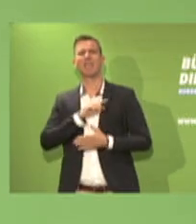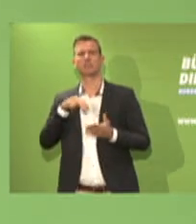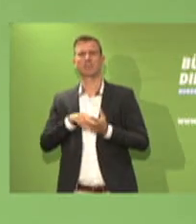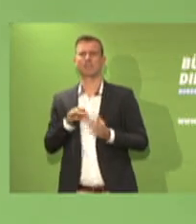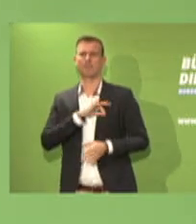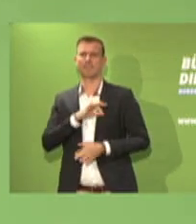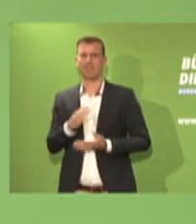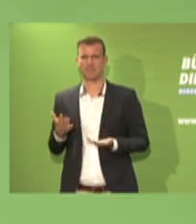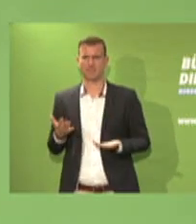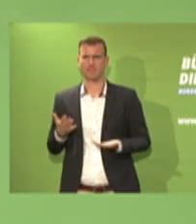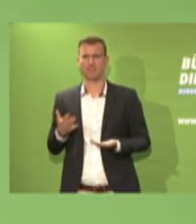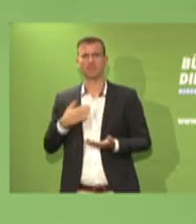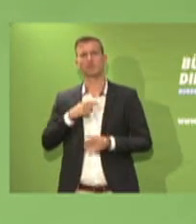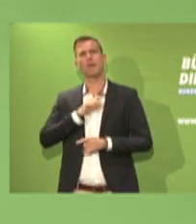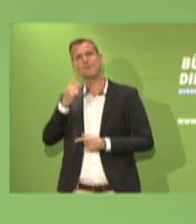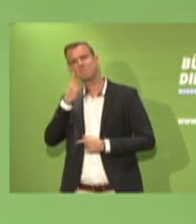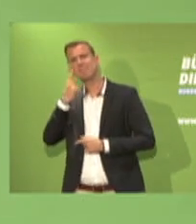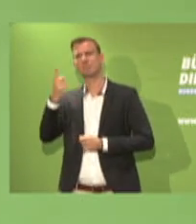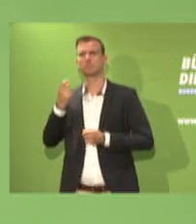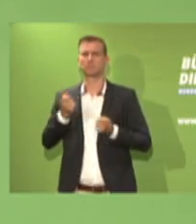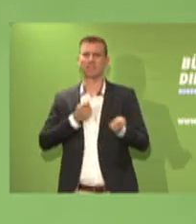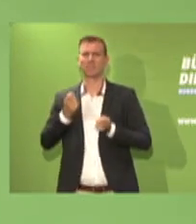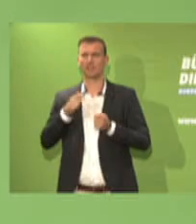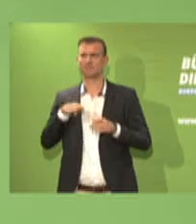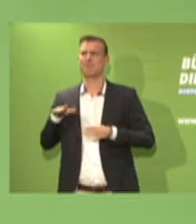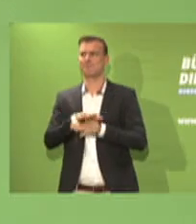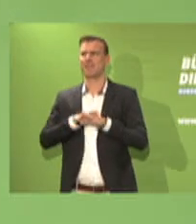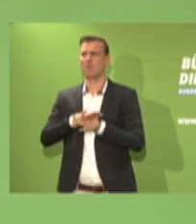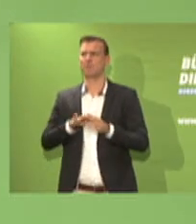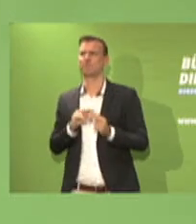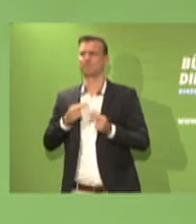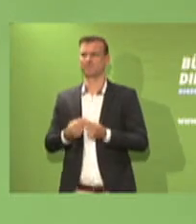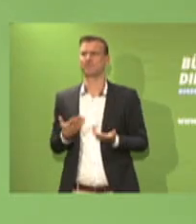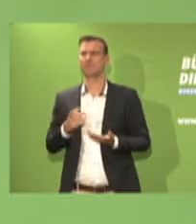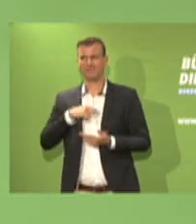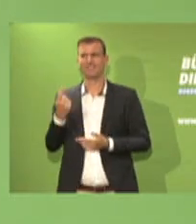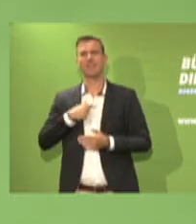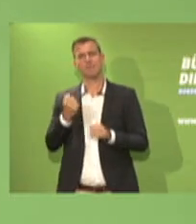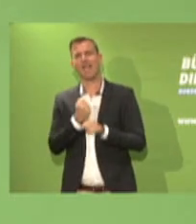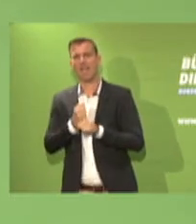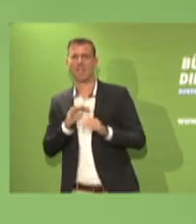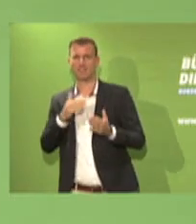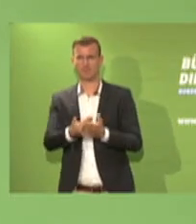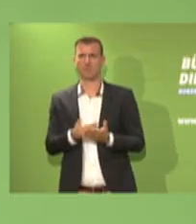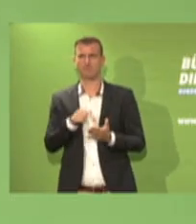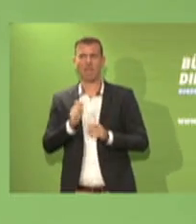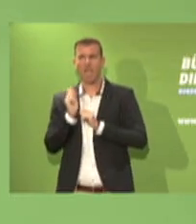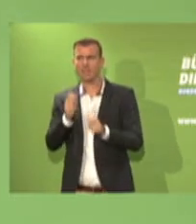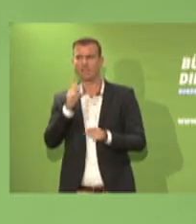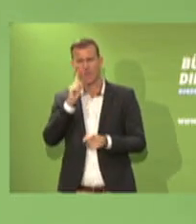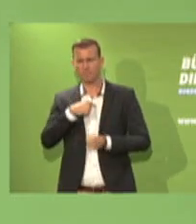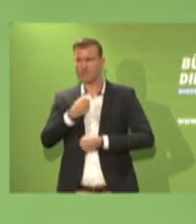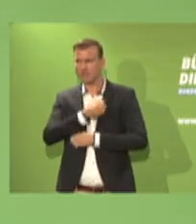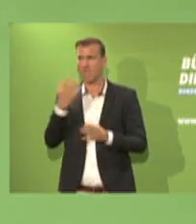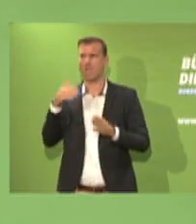sind, die auch ganz, ganz bewusst strategisch genau auch in diese Milieus reingeht und sagt, dass wir ein Angebot machen. Und das ist, glaube ich, in diesem Antrag auch sehr, sehr deutlich,